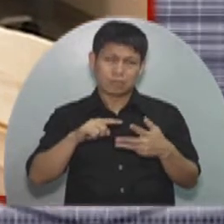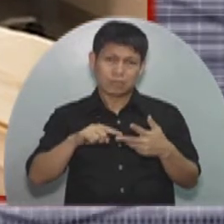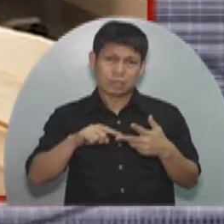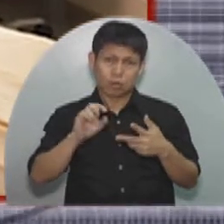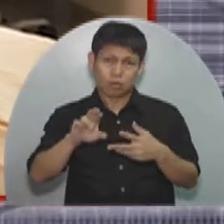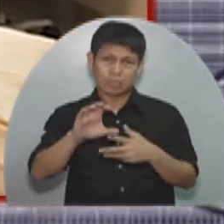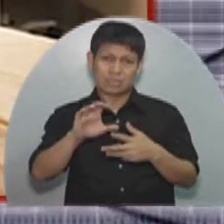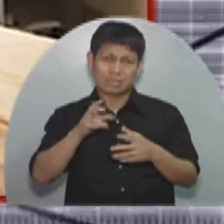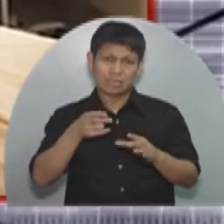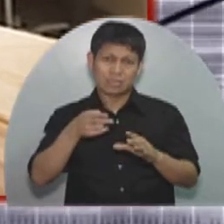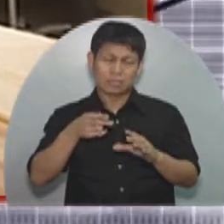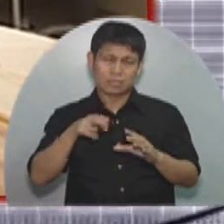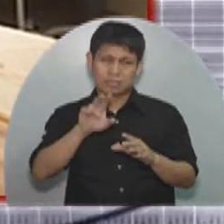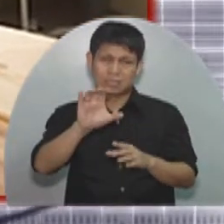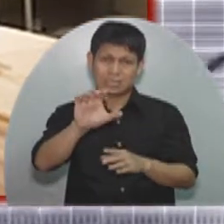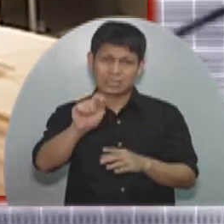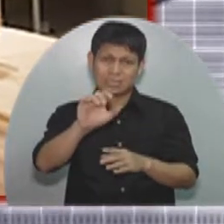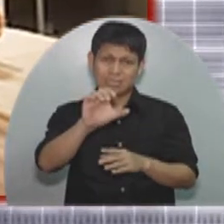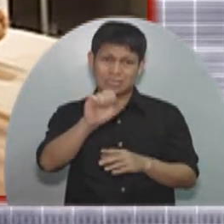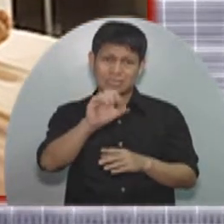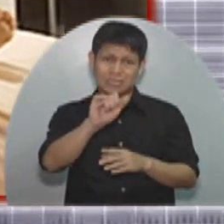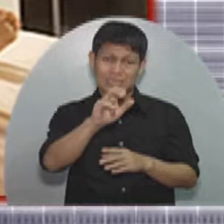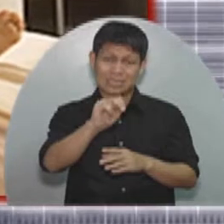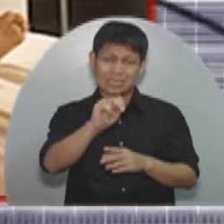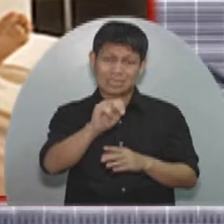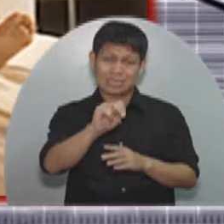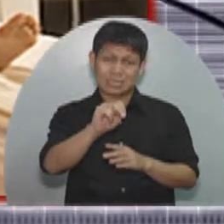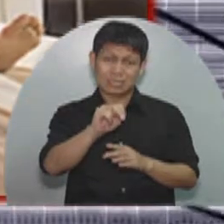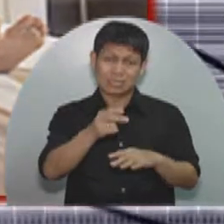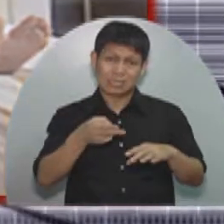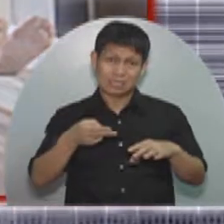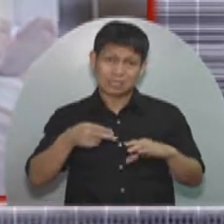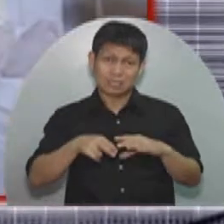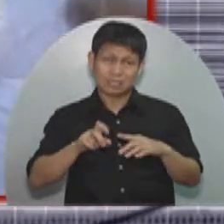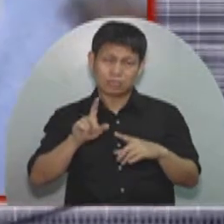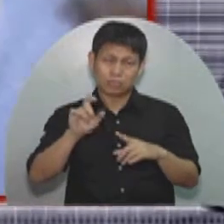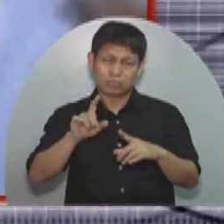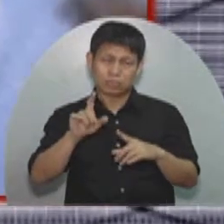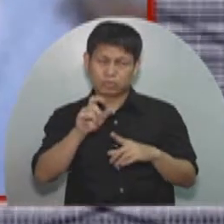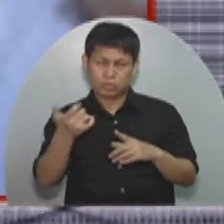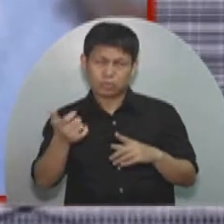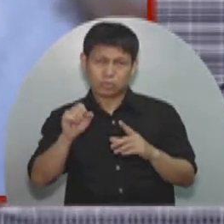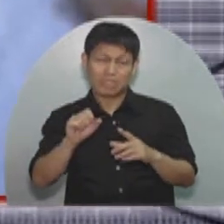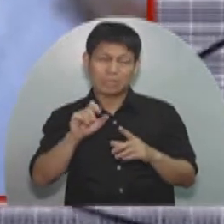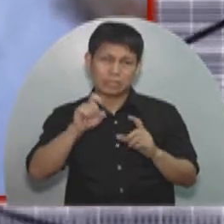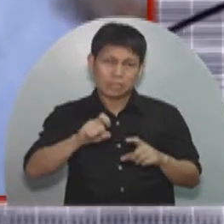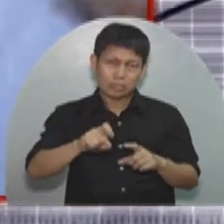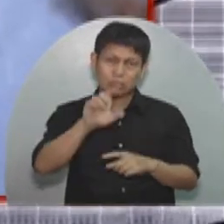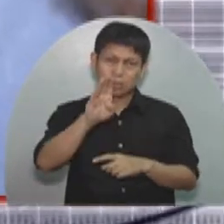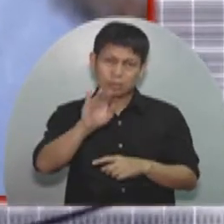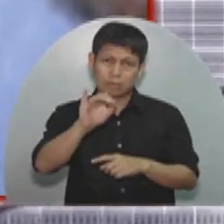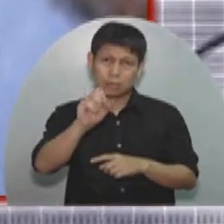ang ating CT scan or mga high-resolution computed tomography. Ito rin po ay kailangan ma-biopsy,